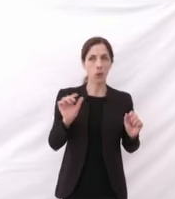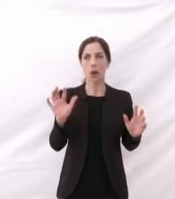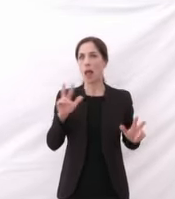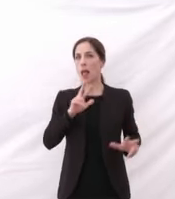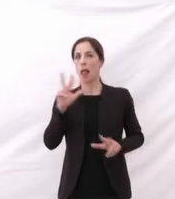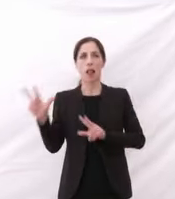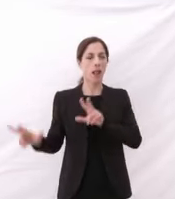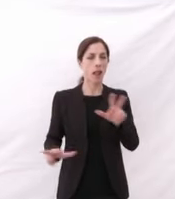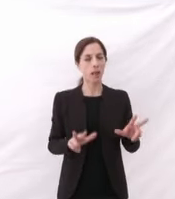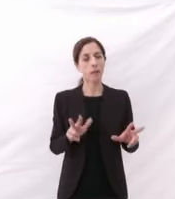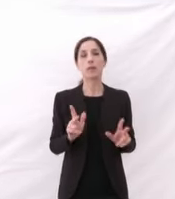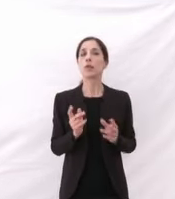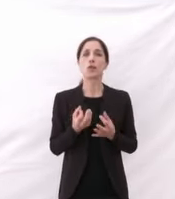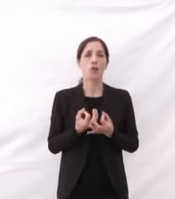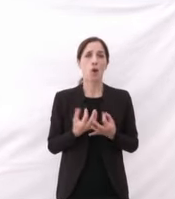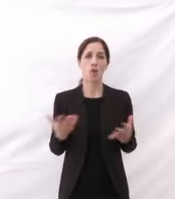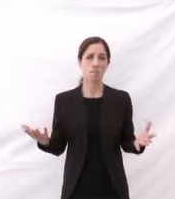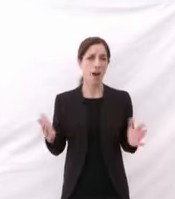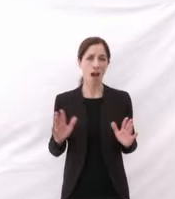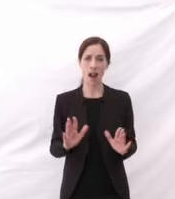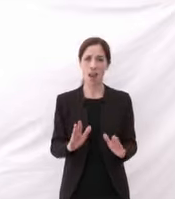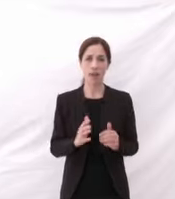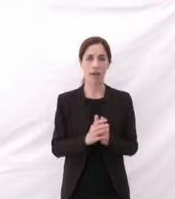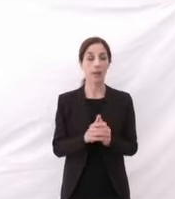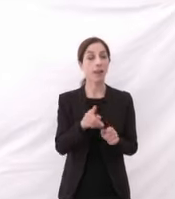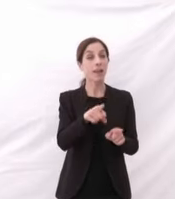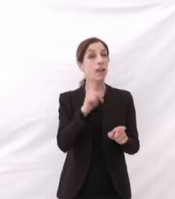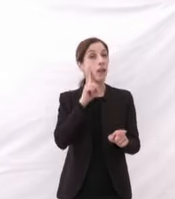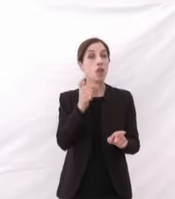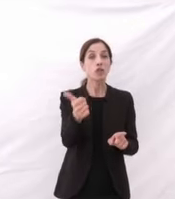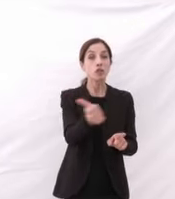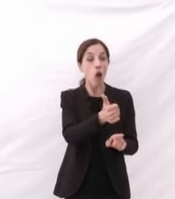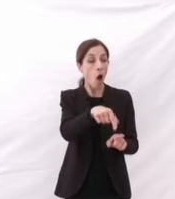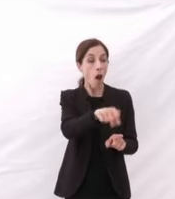È normale, non siete sole,